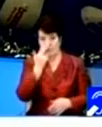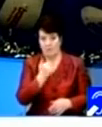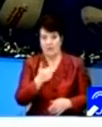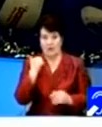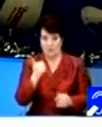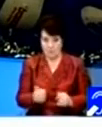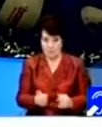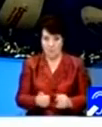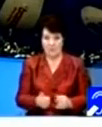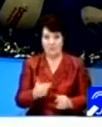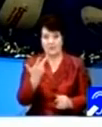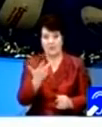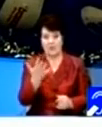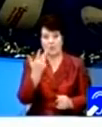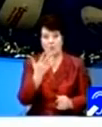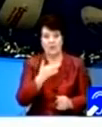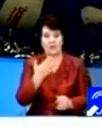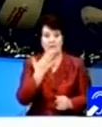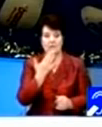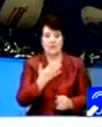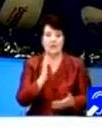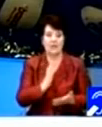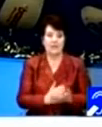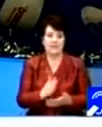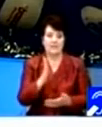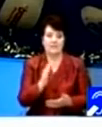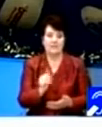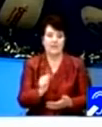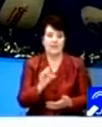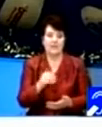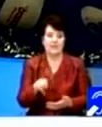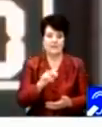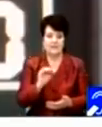are ce căuta în tricoul naționalei. Este verdicul tricolorilor.